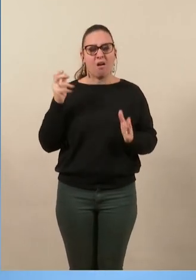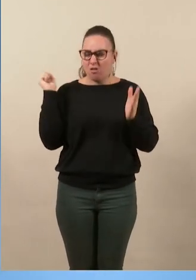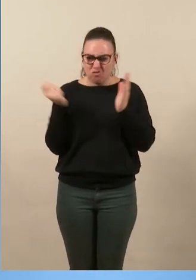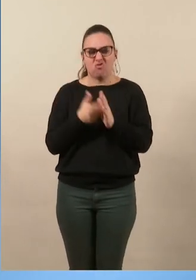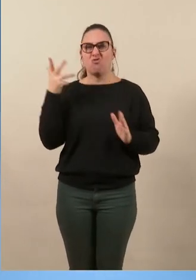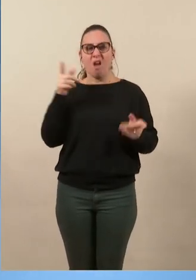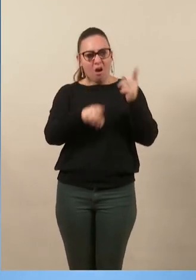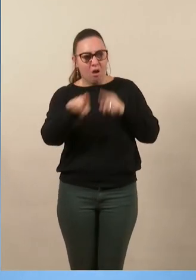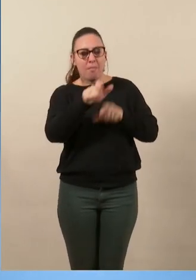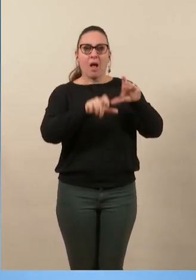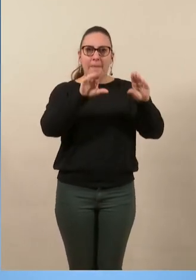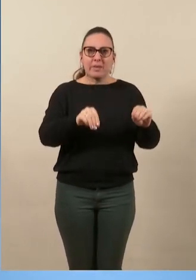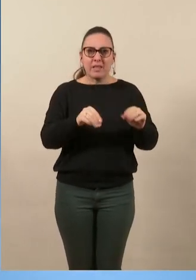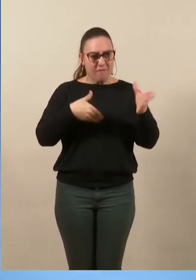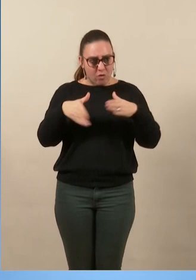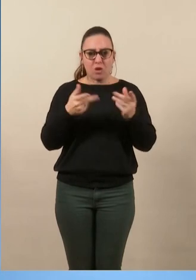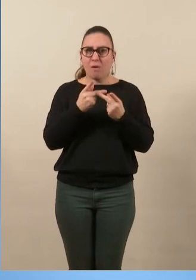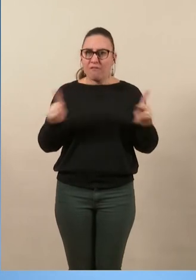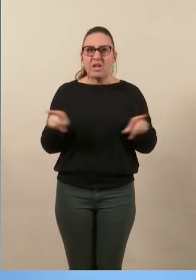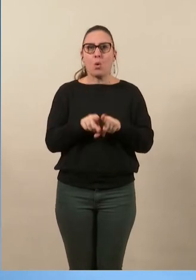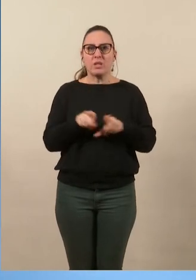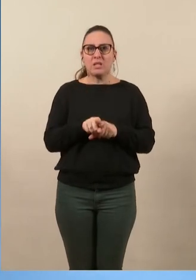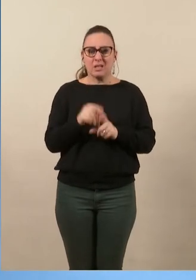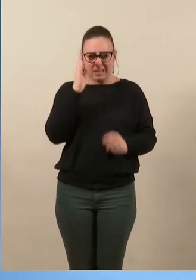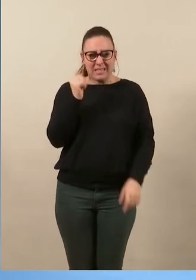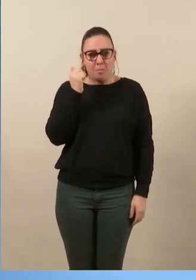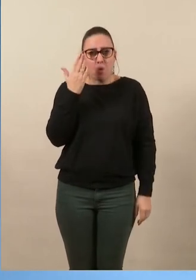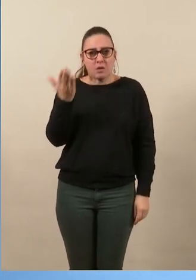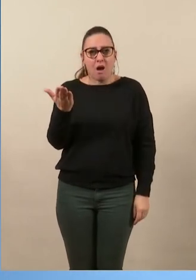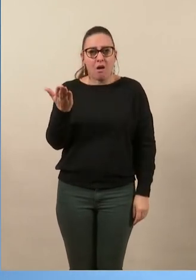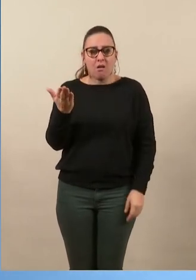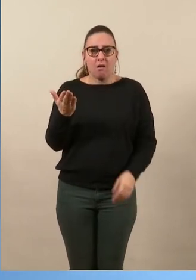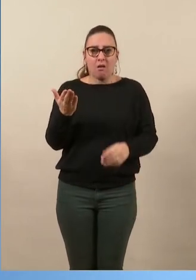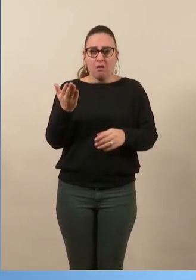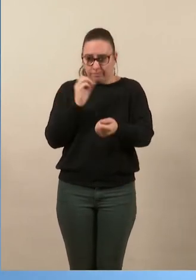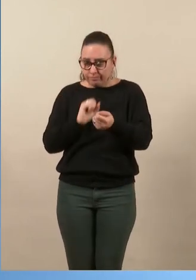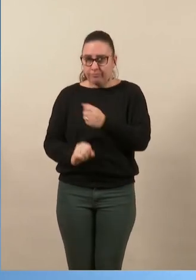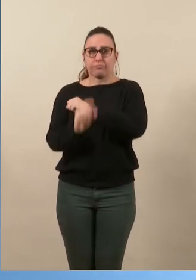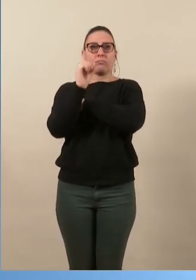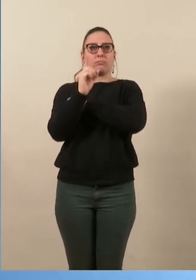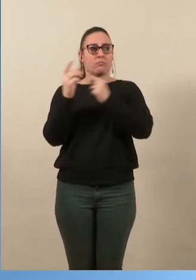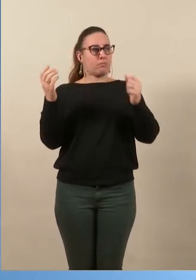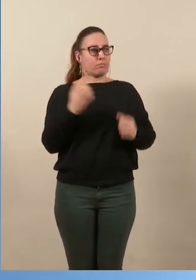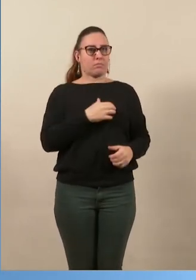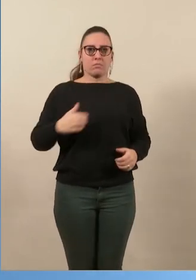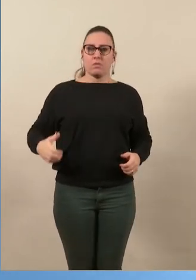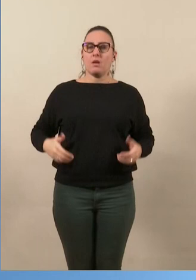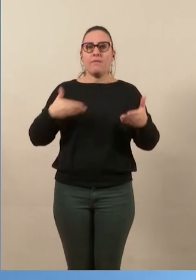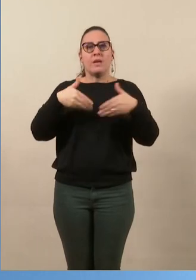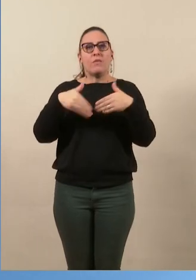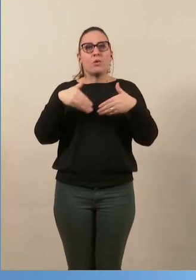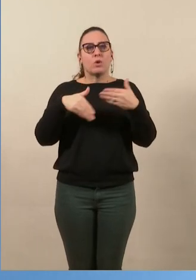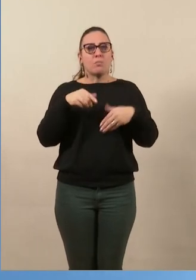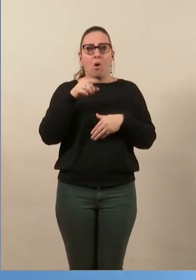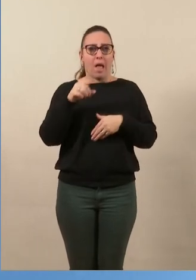grenoblois et au fonctionnement de la ville c'est une des explications de ce fait que la ville est dans un fonction ement qui